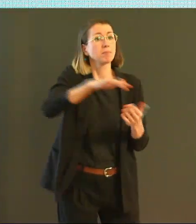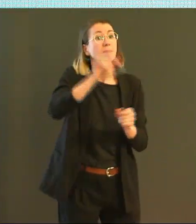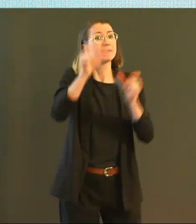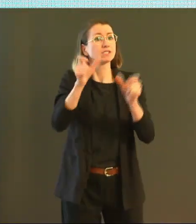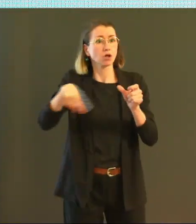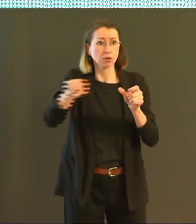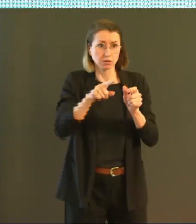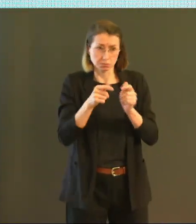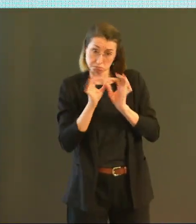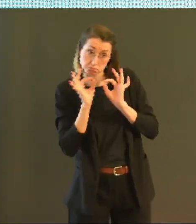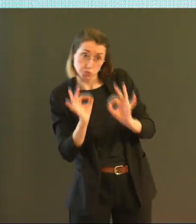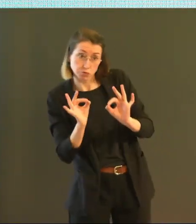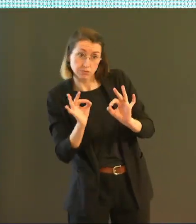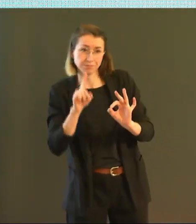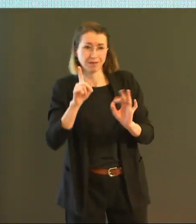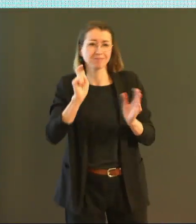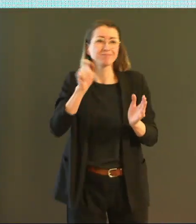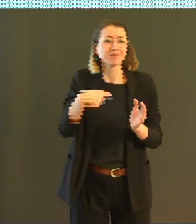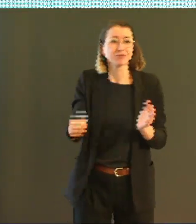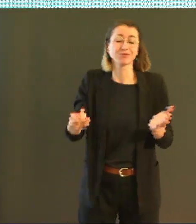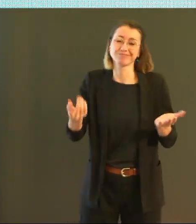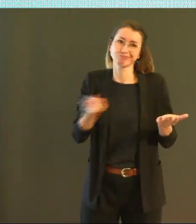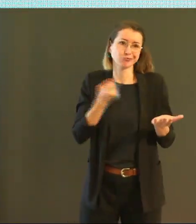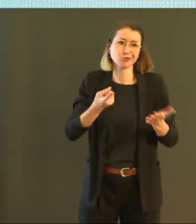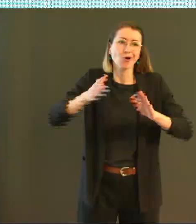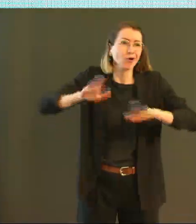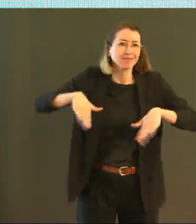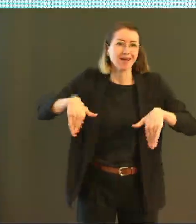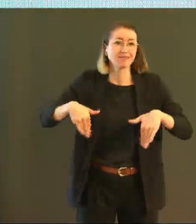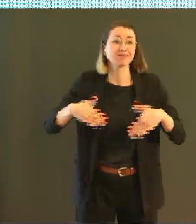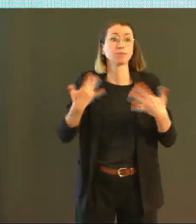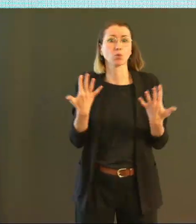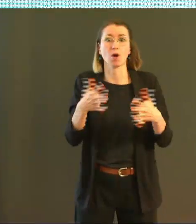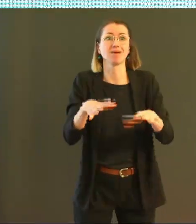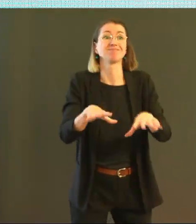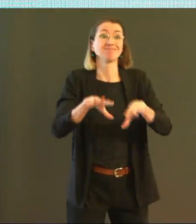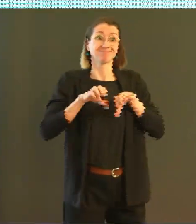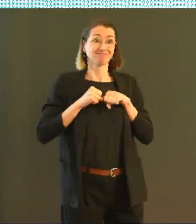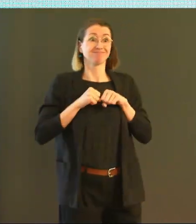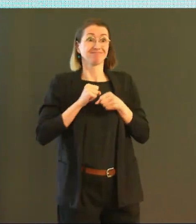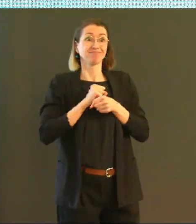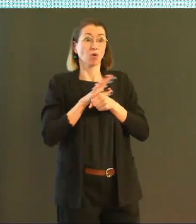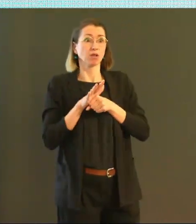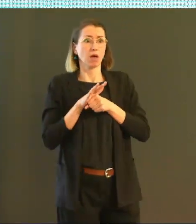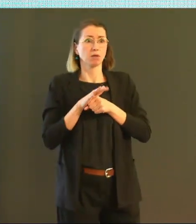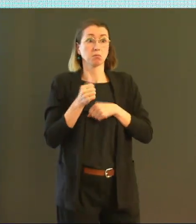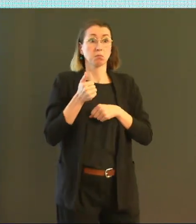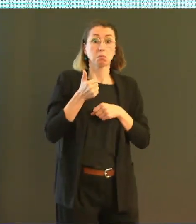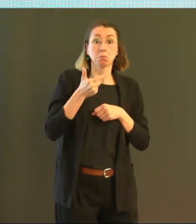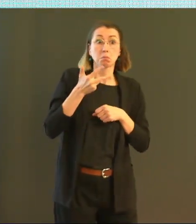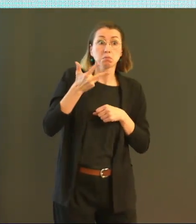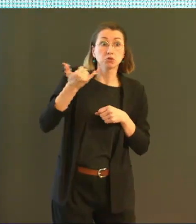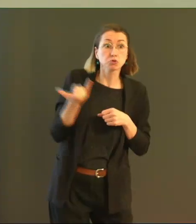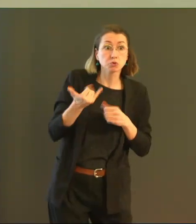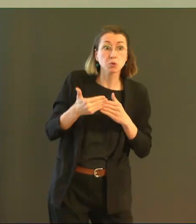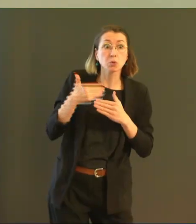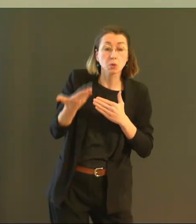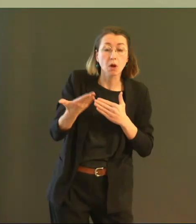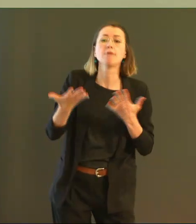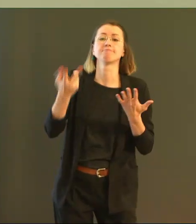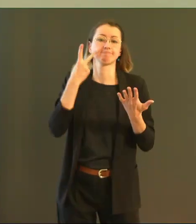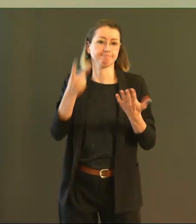puisque beaucoup de personnes m plusieurs jours trois jours sur un jour 7 jours avant d'avoir besoin d'être hospitalisé on a